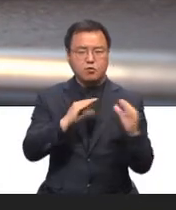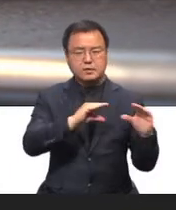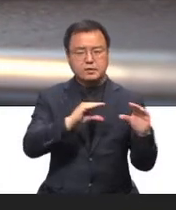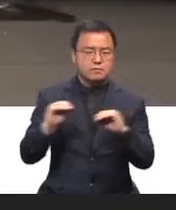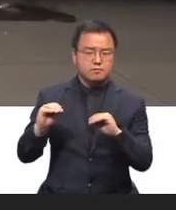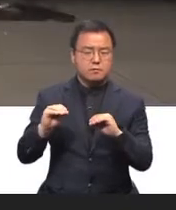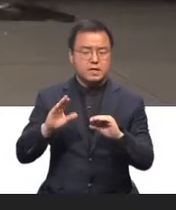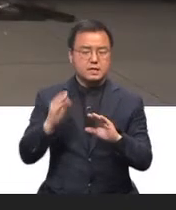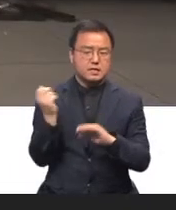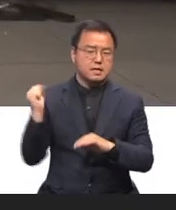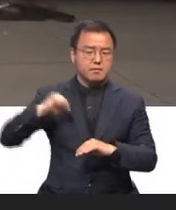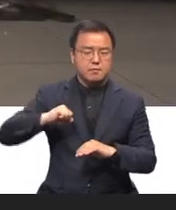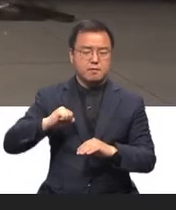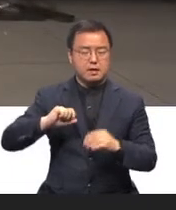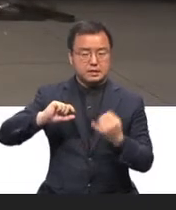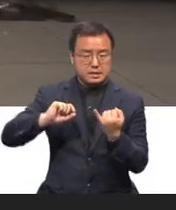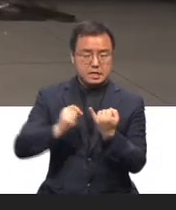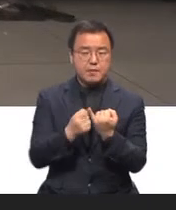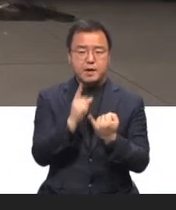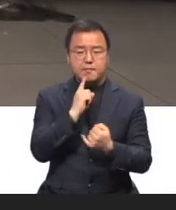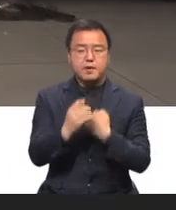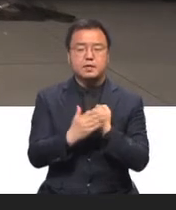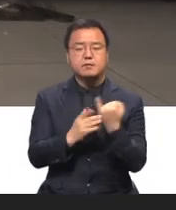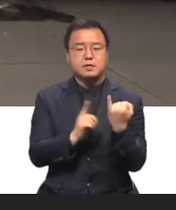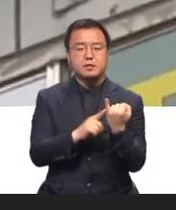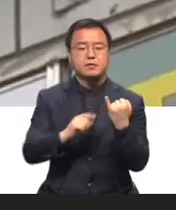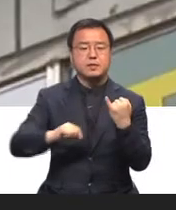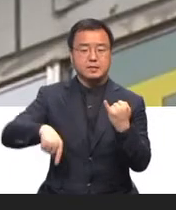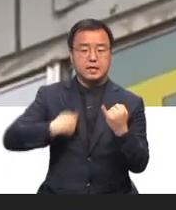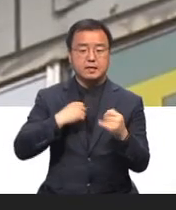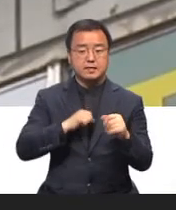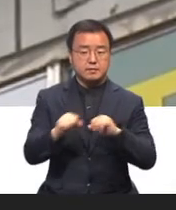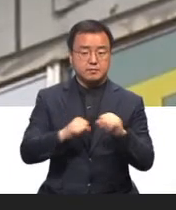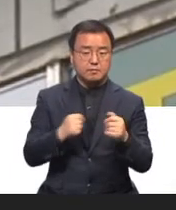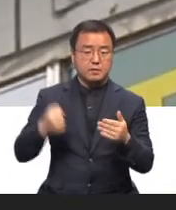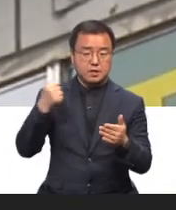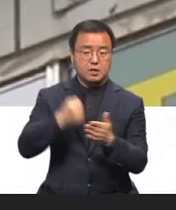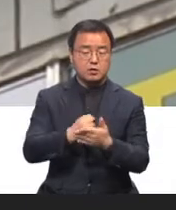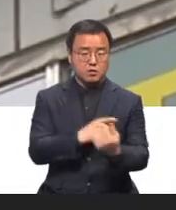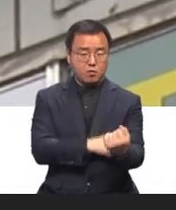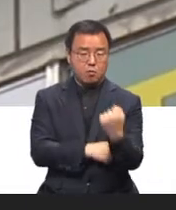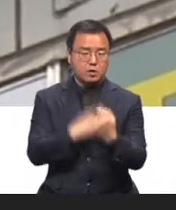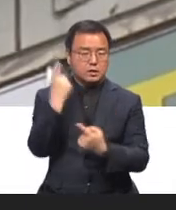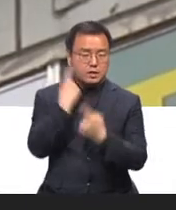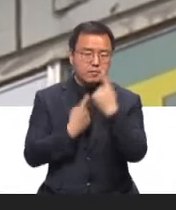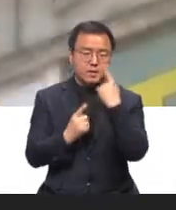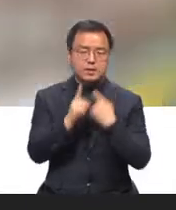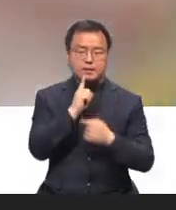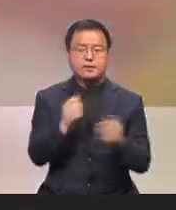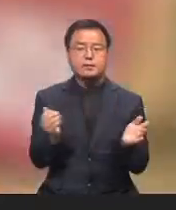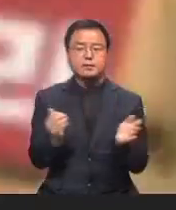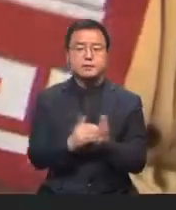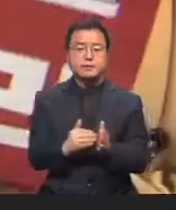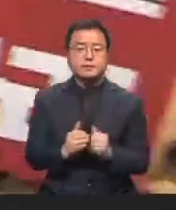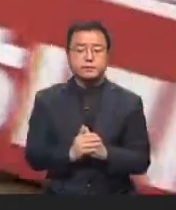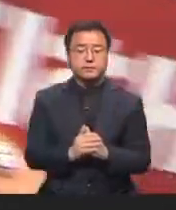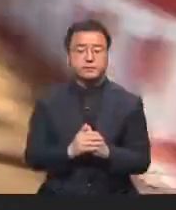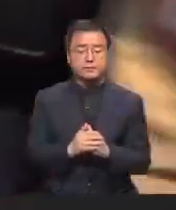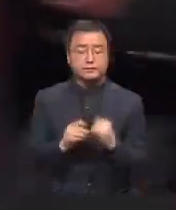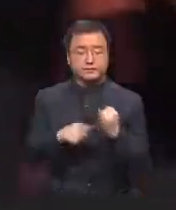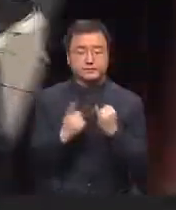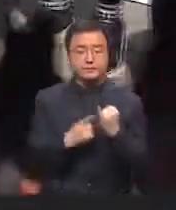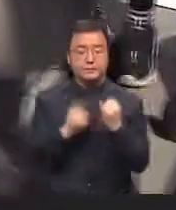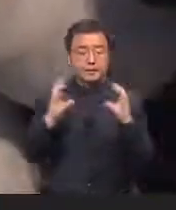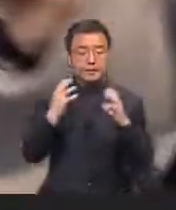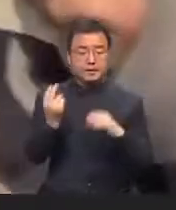위반하면 처벌하도록 해 여성의 자기결정권을 과도하게 침해한다 고 판단했습니다 태아의 생명